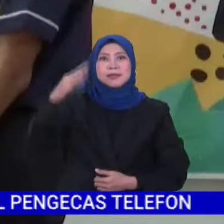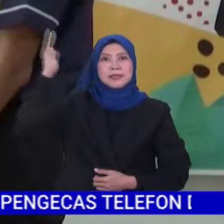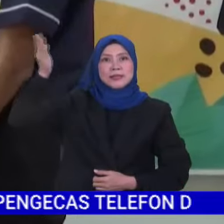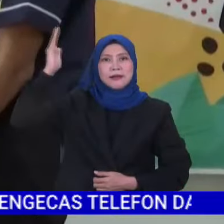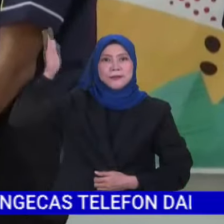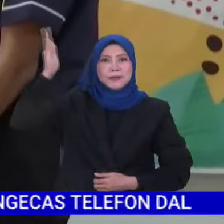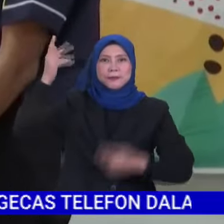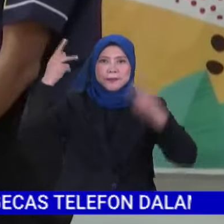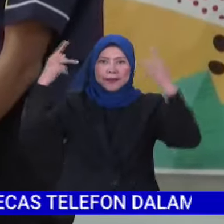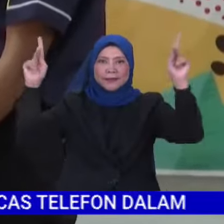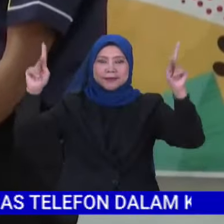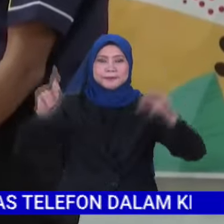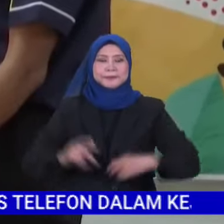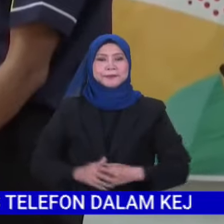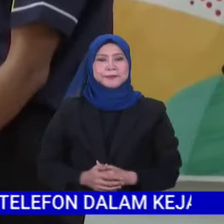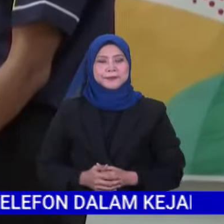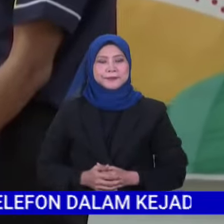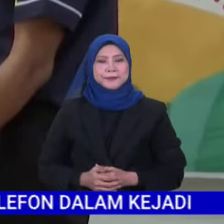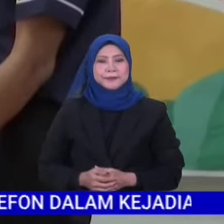diangkat